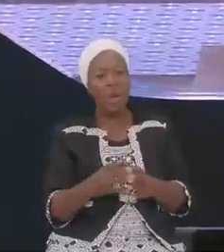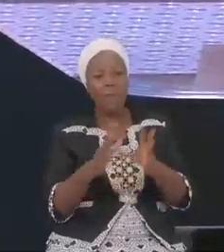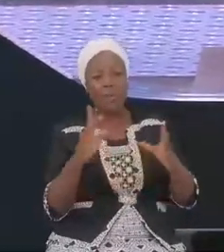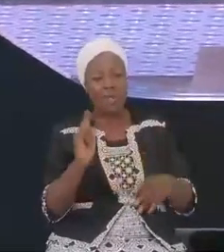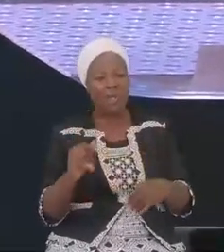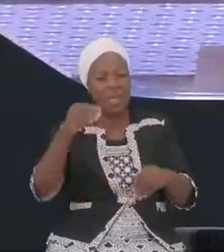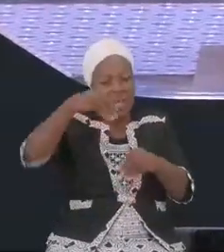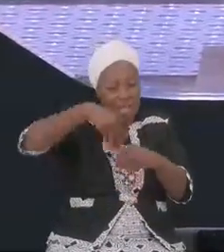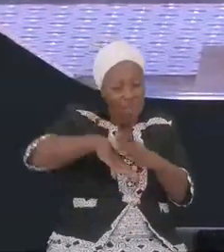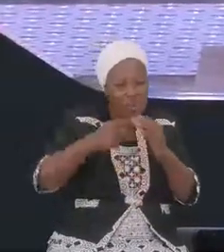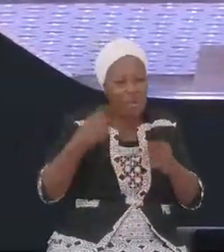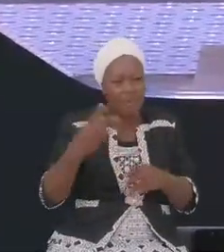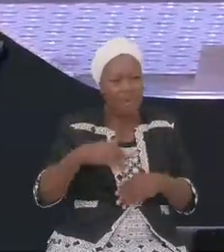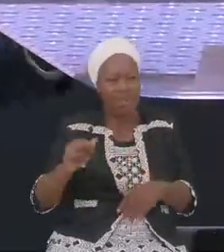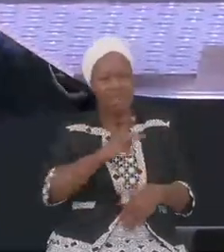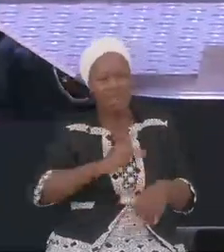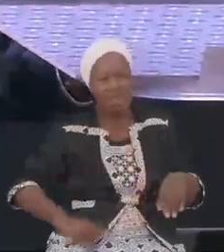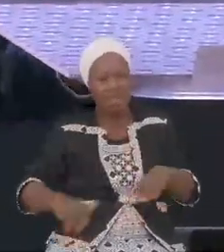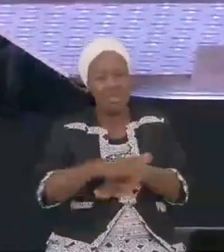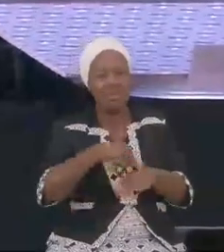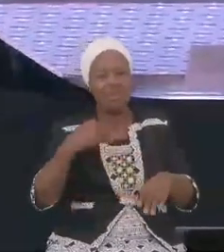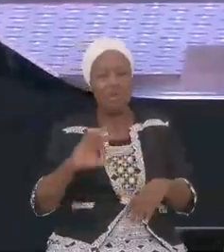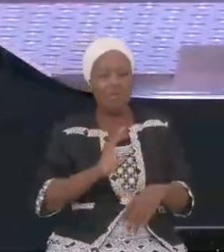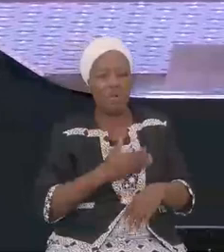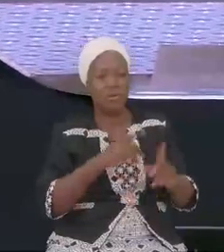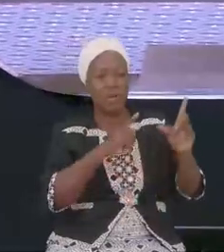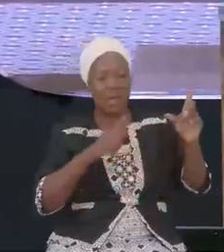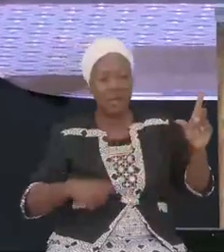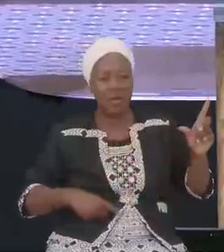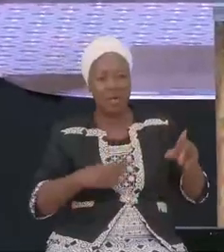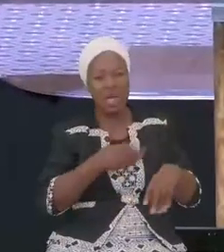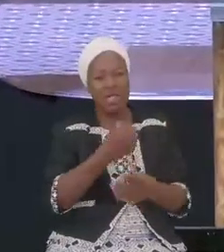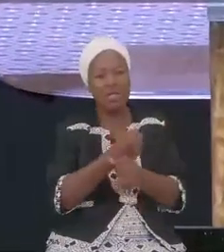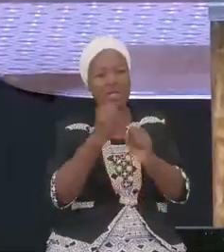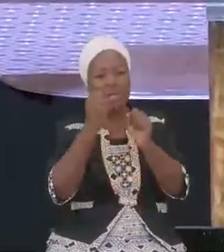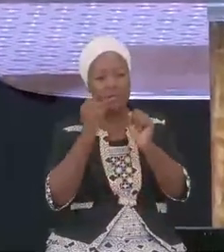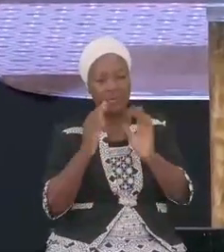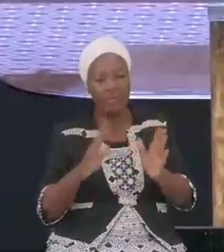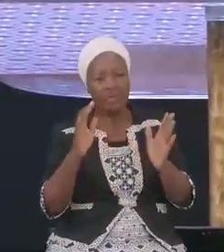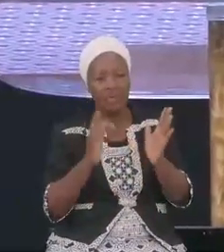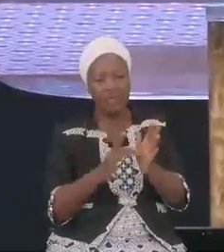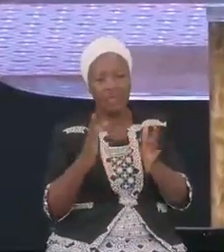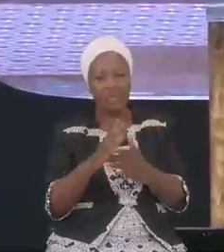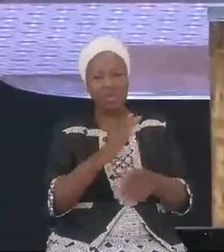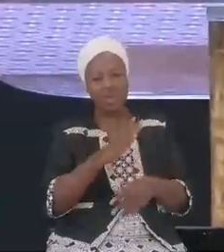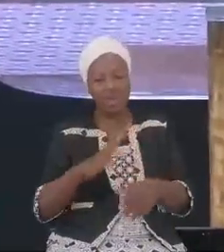Sauveur Jésus-Christ vous sera pleinement accordée.